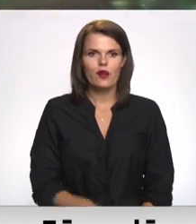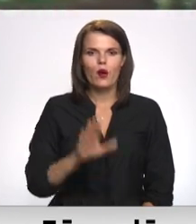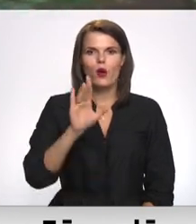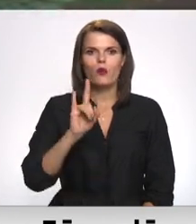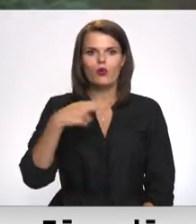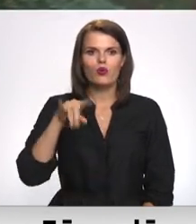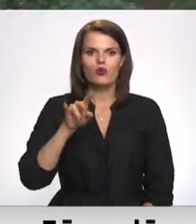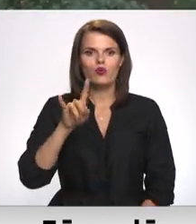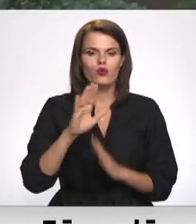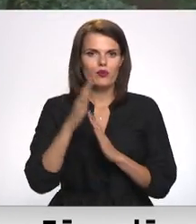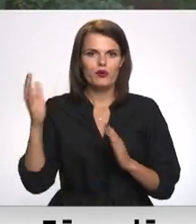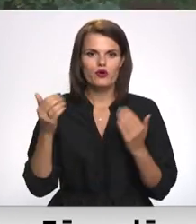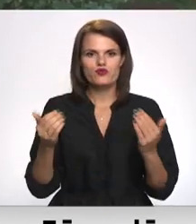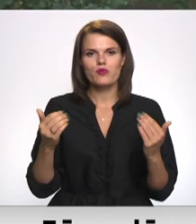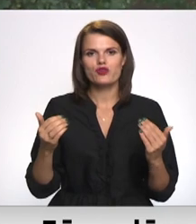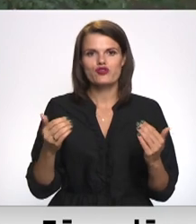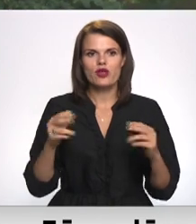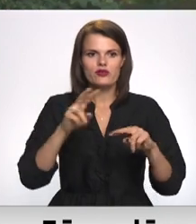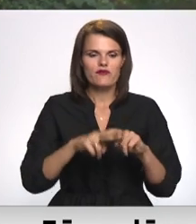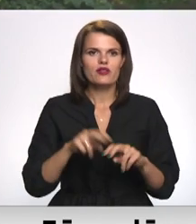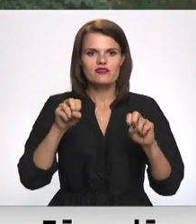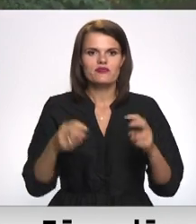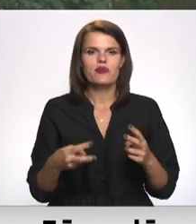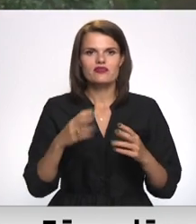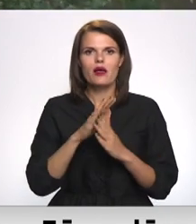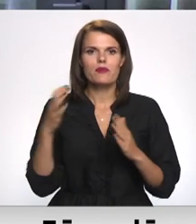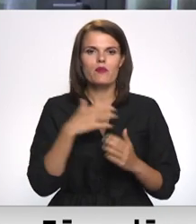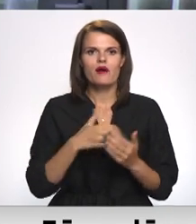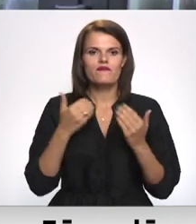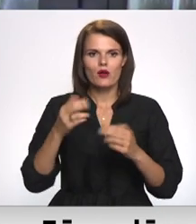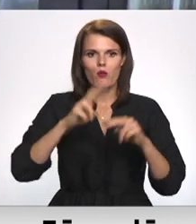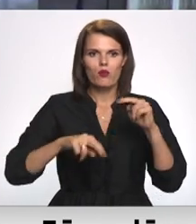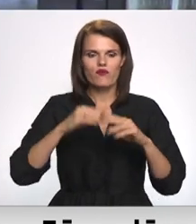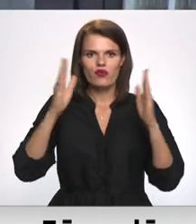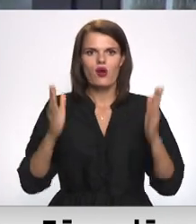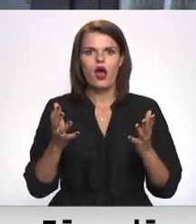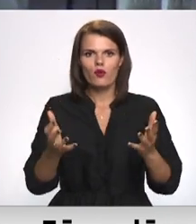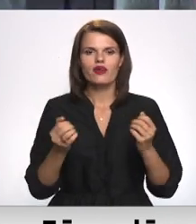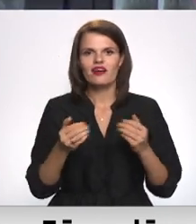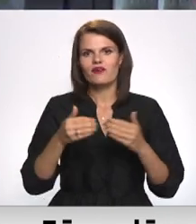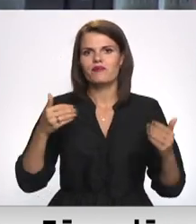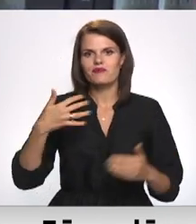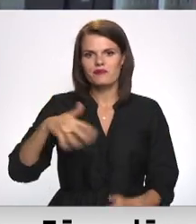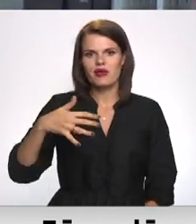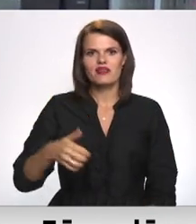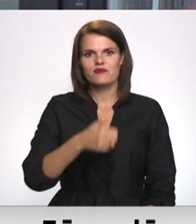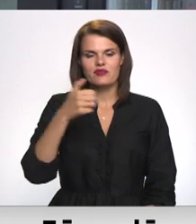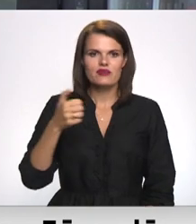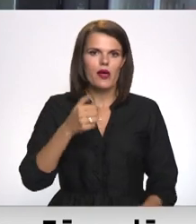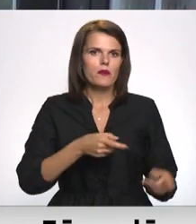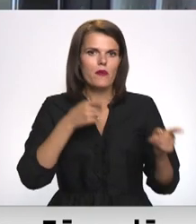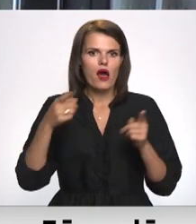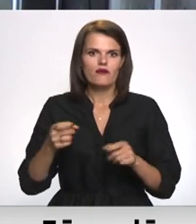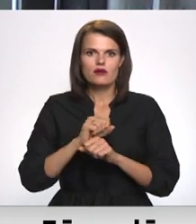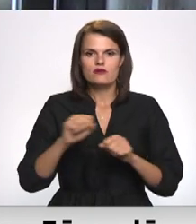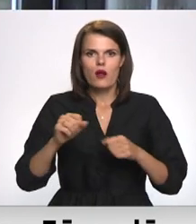Bulduru bibliotēka savu pašreizējo mājvietu speciāli bibliotēkas vajadzībām būvētu ēku ieguva pirms 50 gadiem. Pārvākšanās